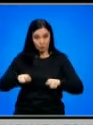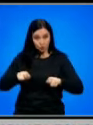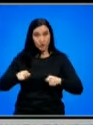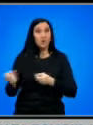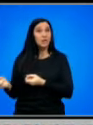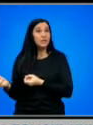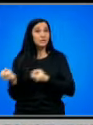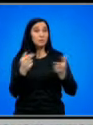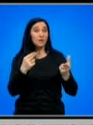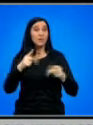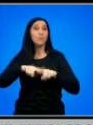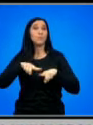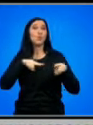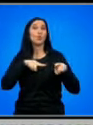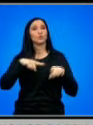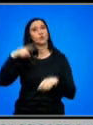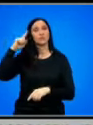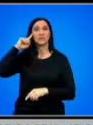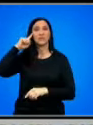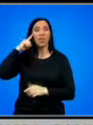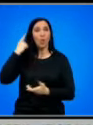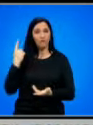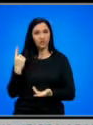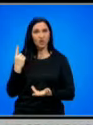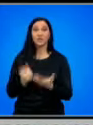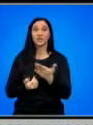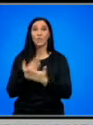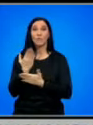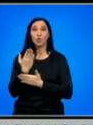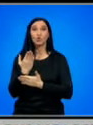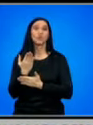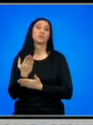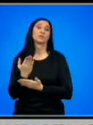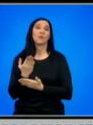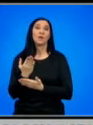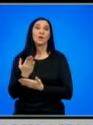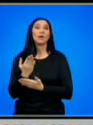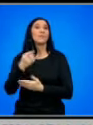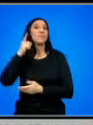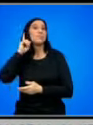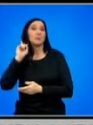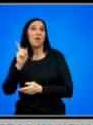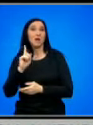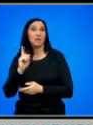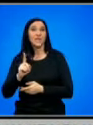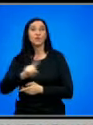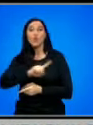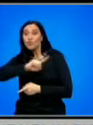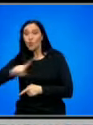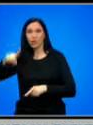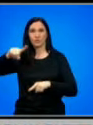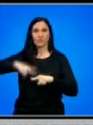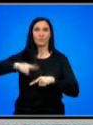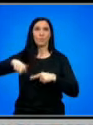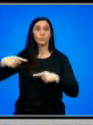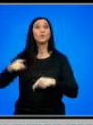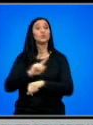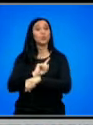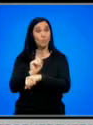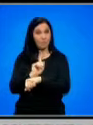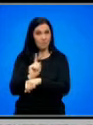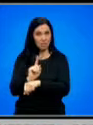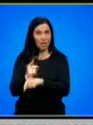са изпратени в прокуратурата с становище да започне да се образува и започне наказателно досъдебно производство. До